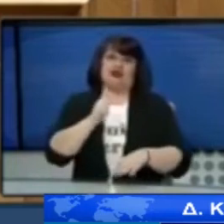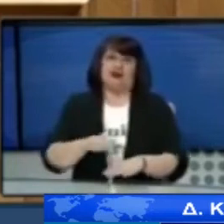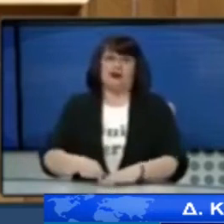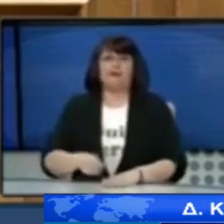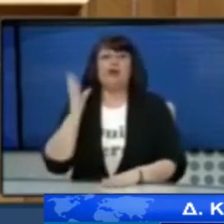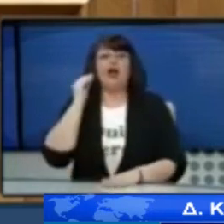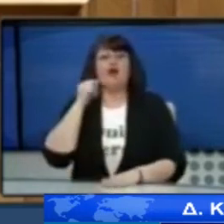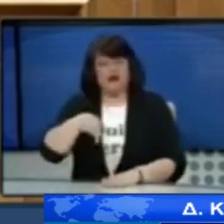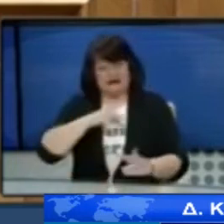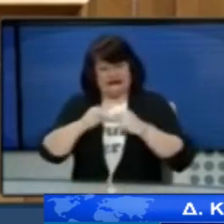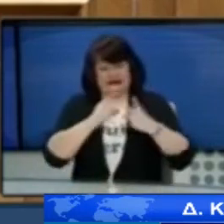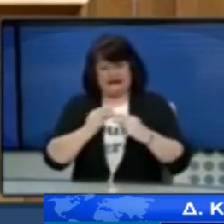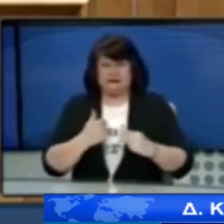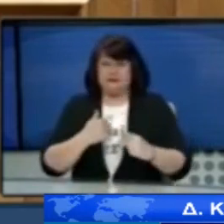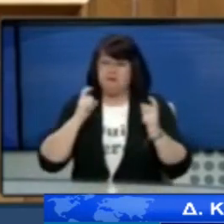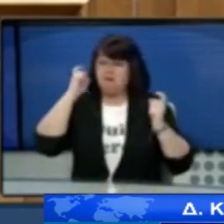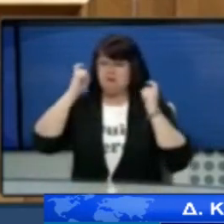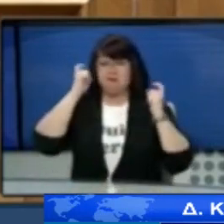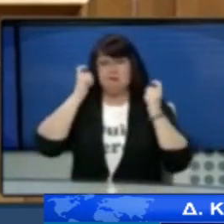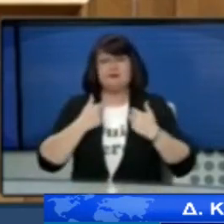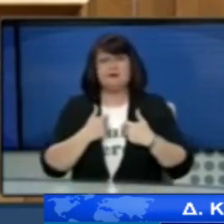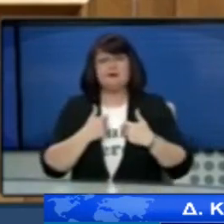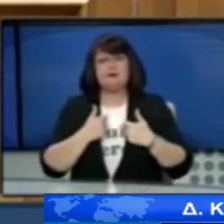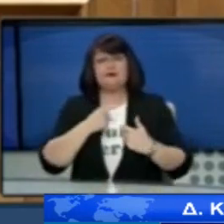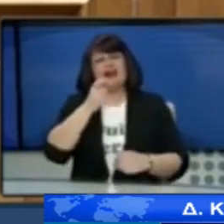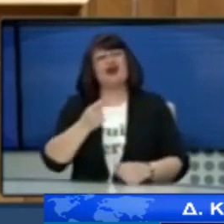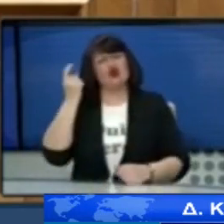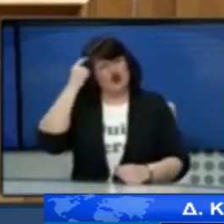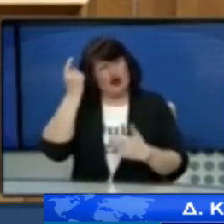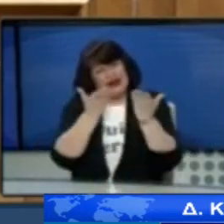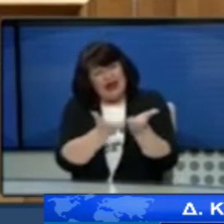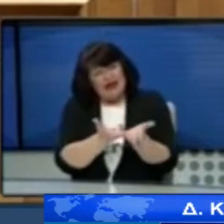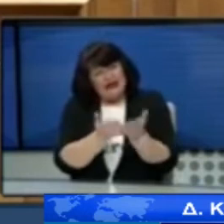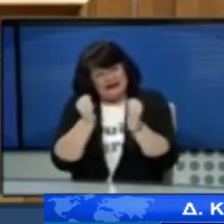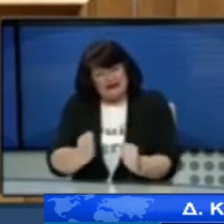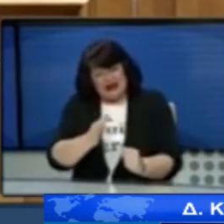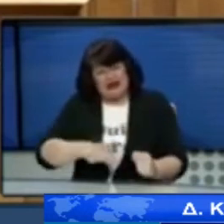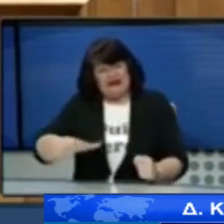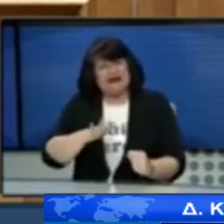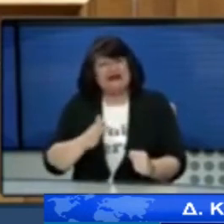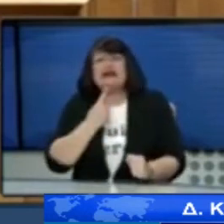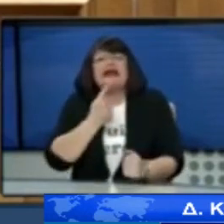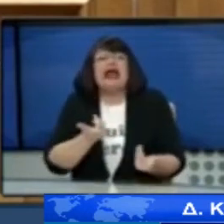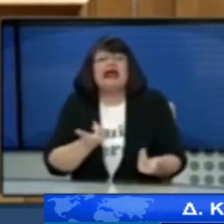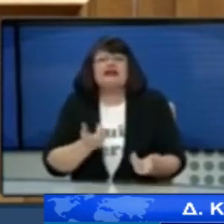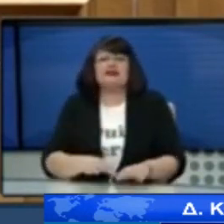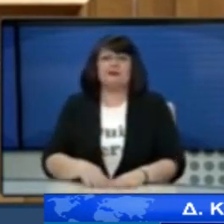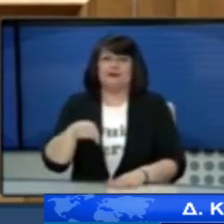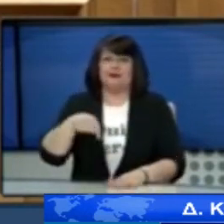σημερινή συζήτηση, αναρωτιέται αν έχετε και συνέστηση της κατάστασης. Γιατί σήμερα δεν είμαστε